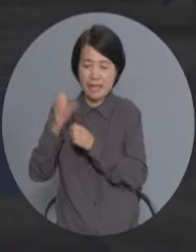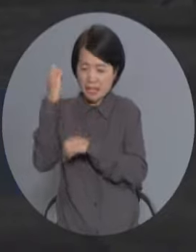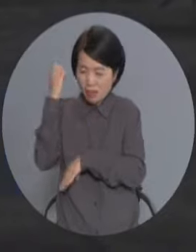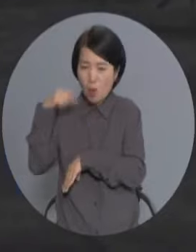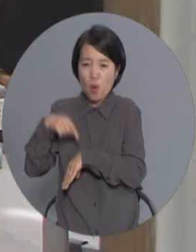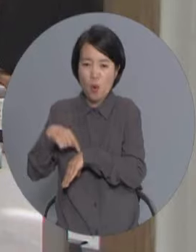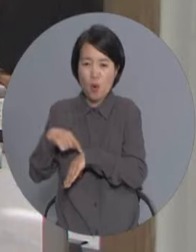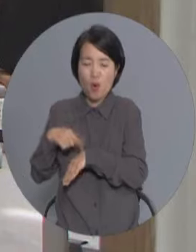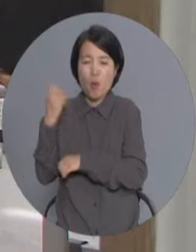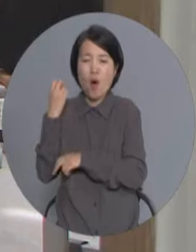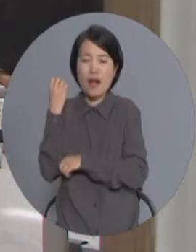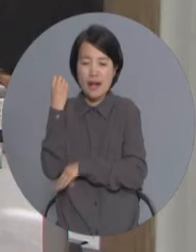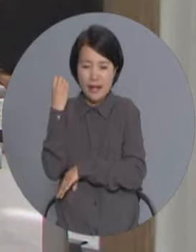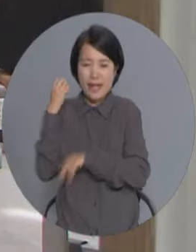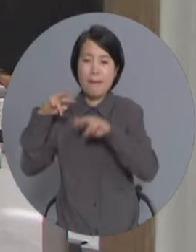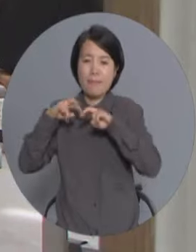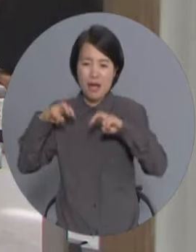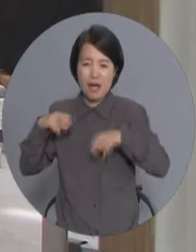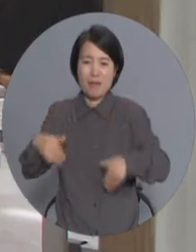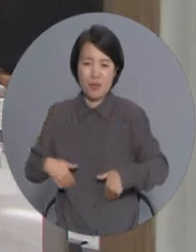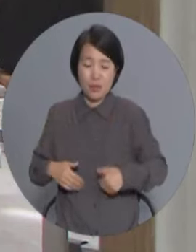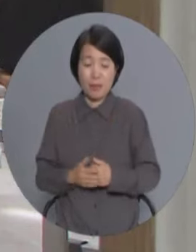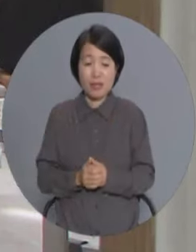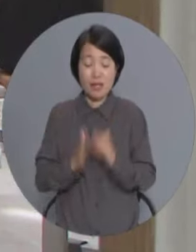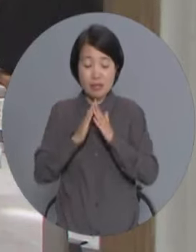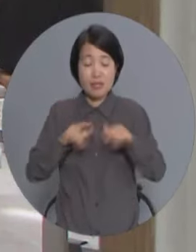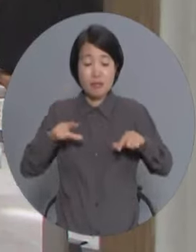위주에. 이번 수능은 전남에서